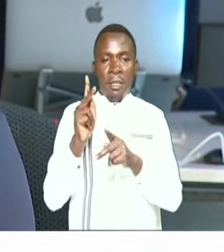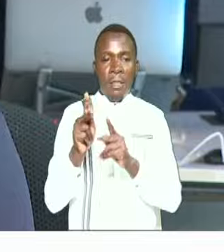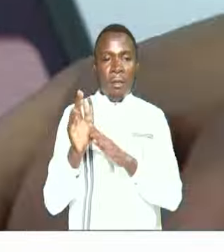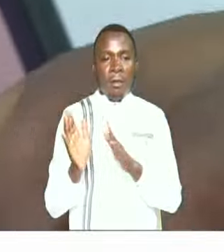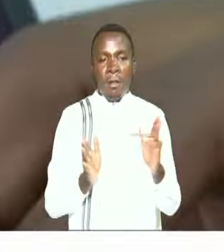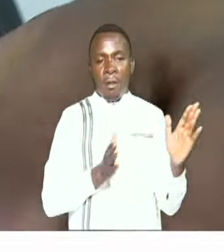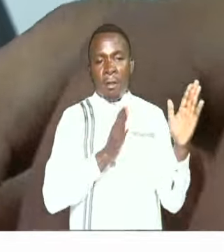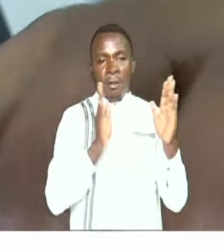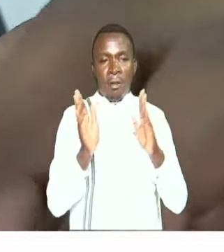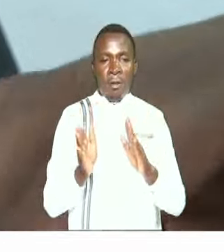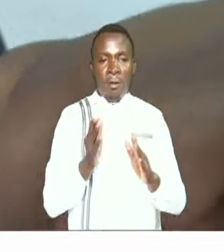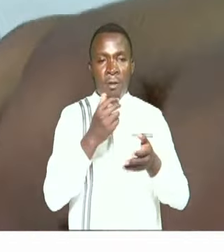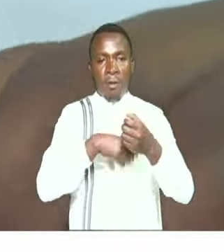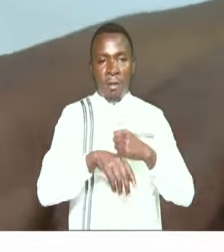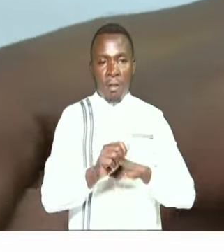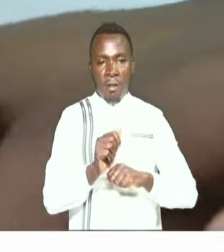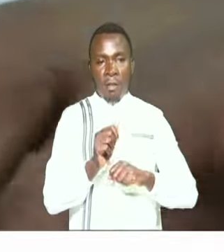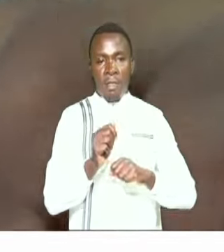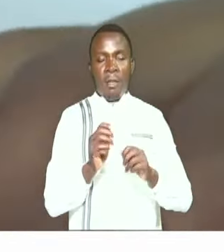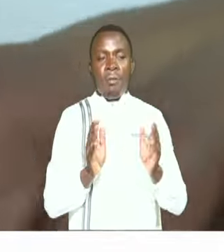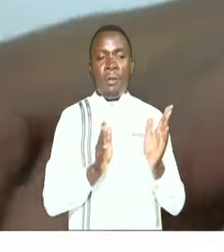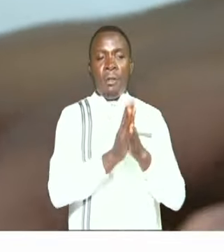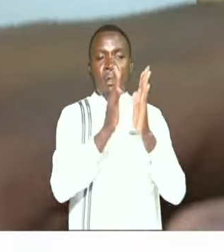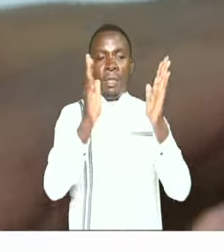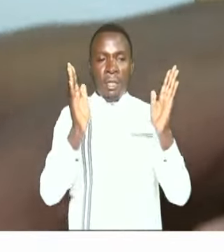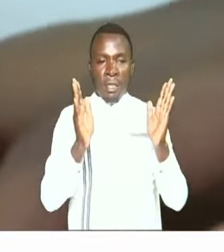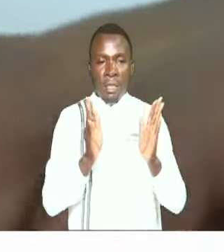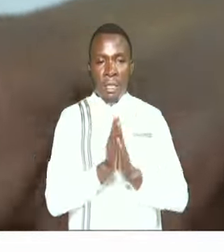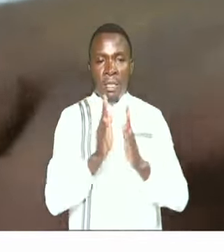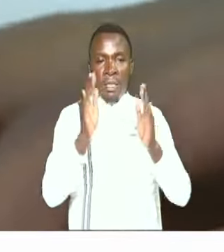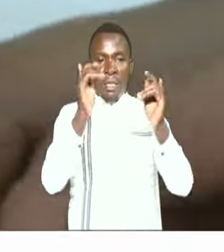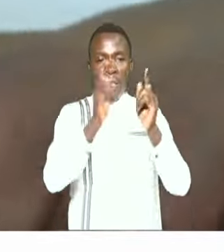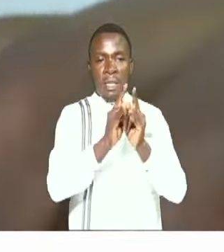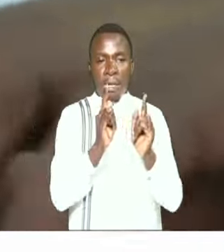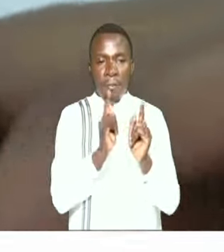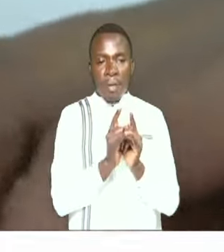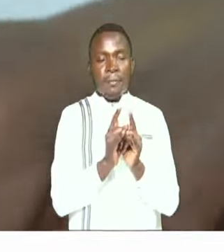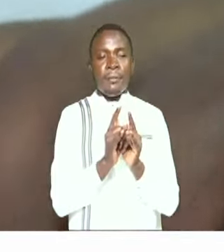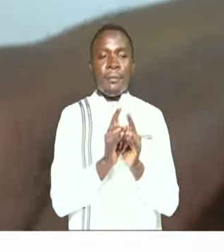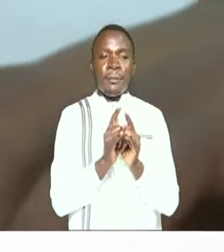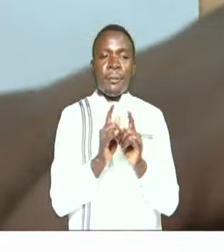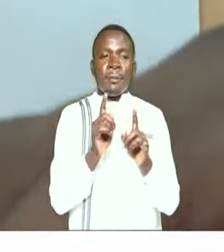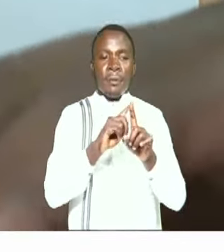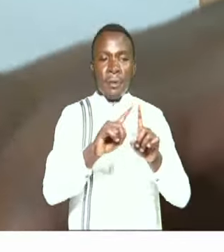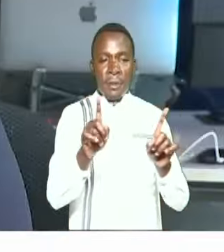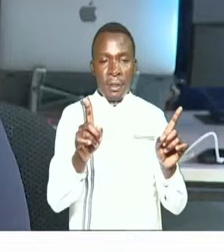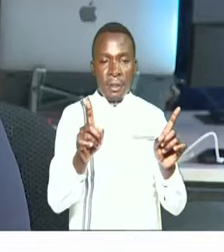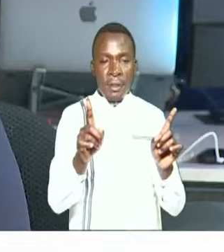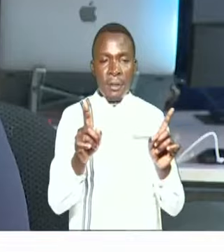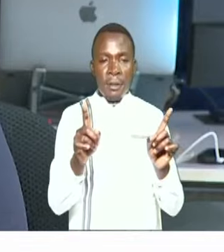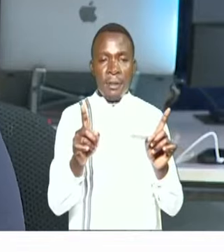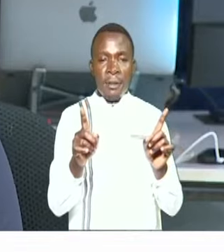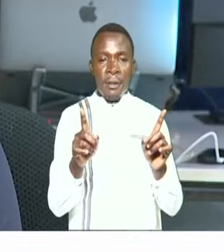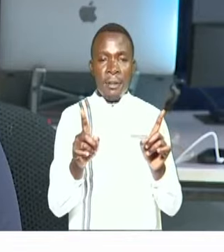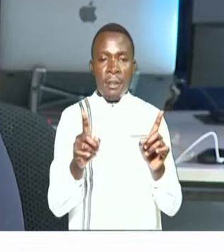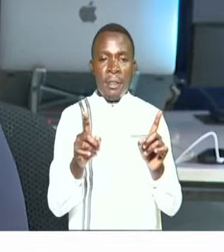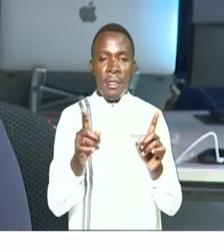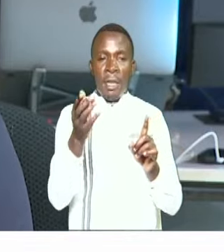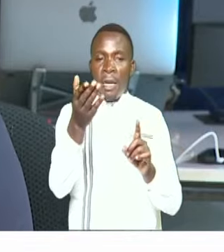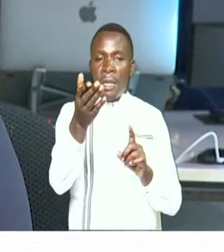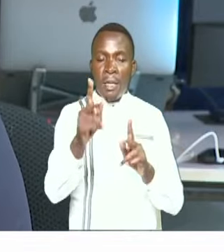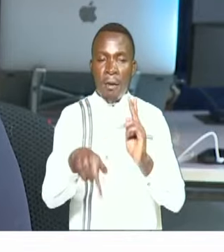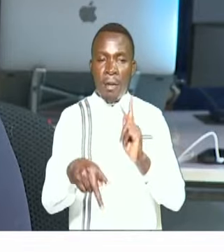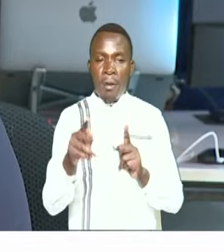event, inama, ibirori, concert, ariko hari abayitegura ariko badafite